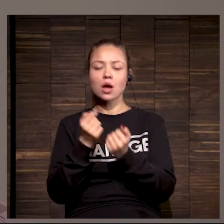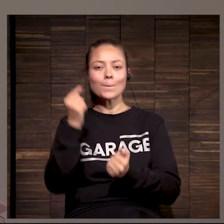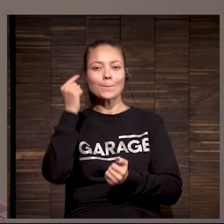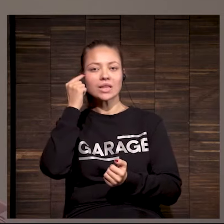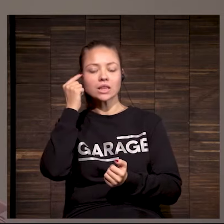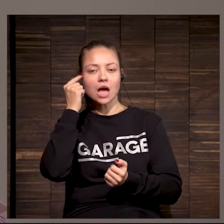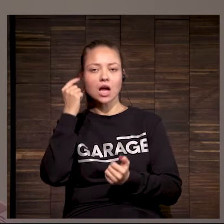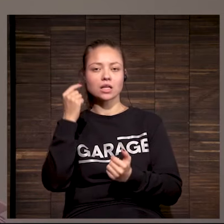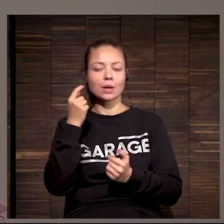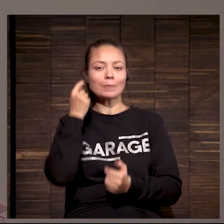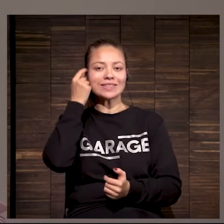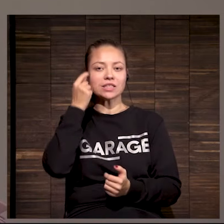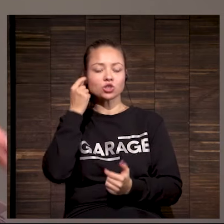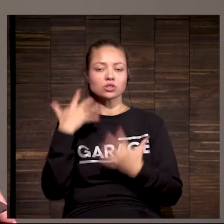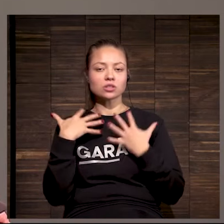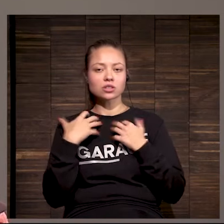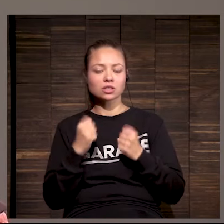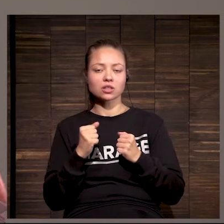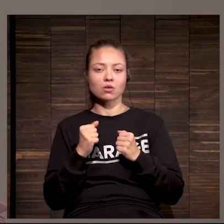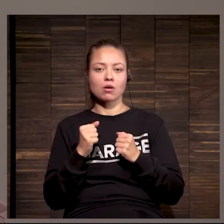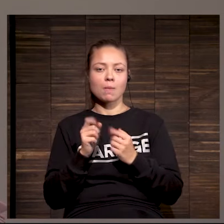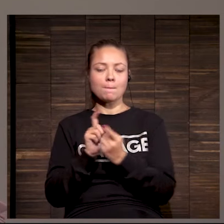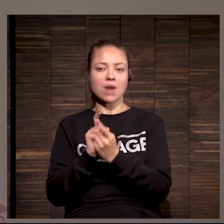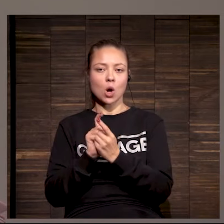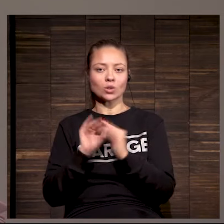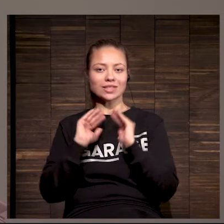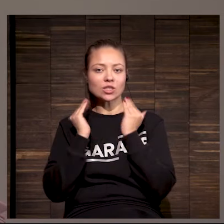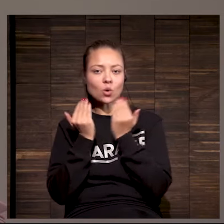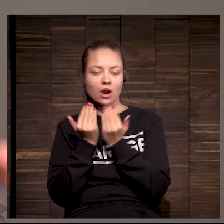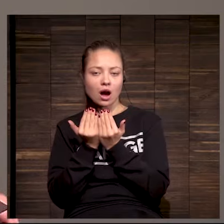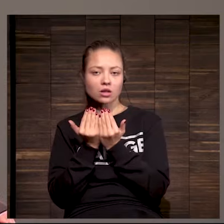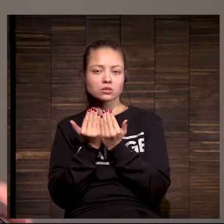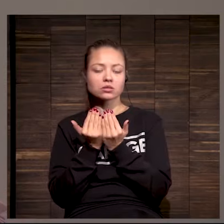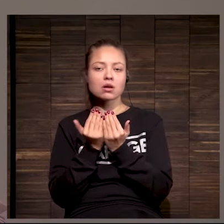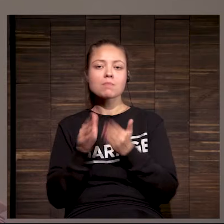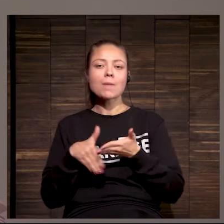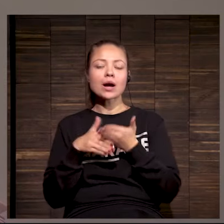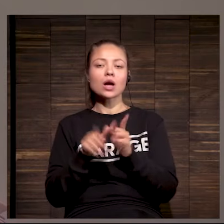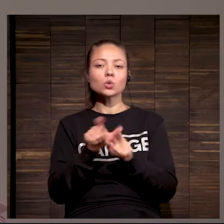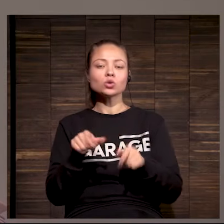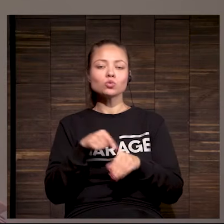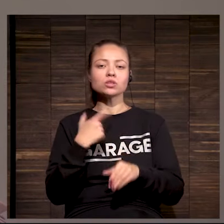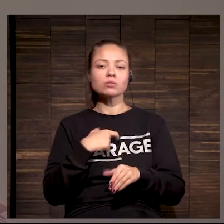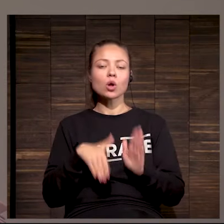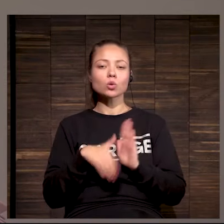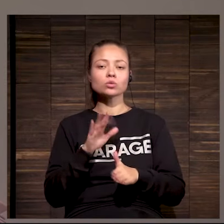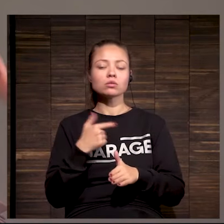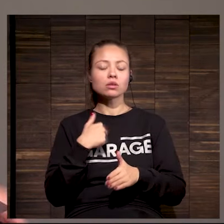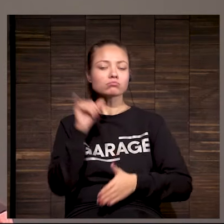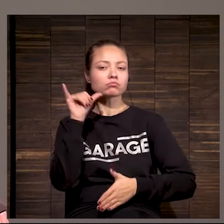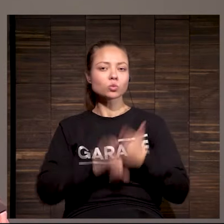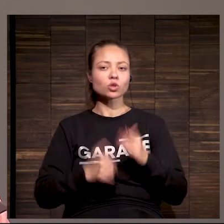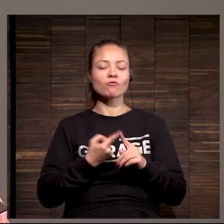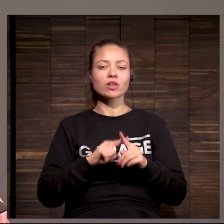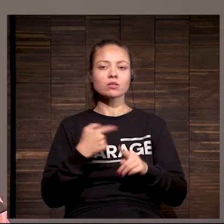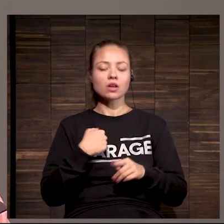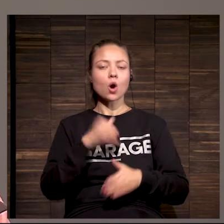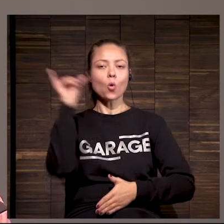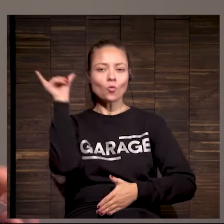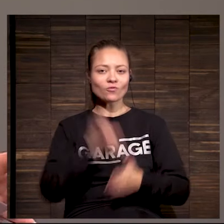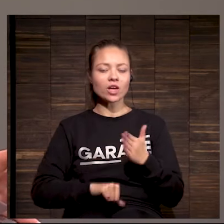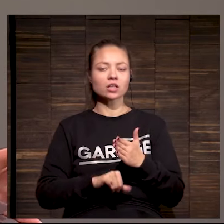психическое здоровье бороться с изоляцией помогает людям чувствовать себя лучше я убежден в этом я уверен что